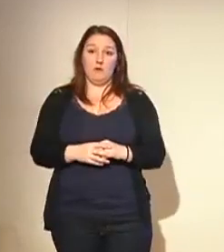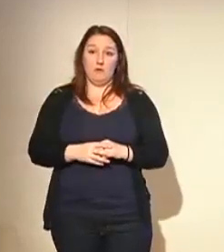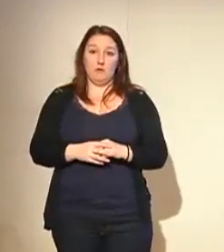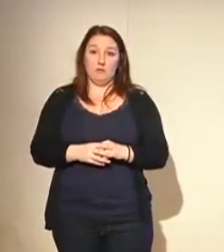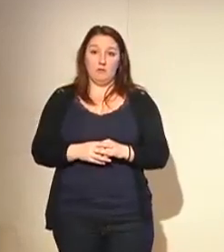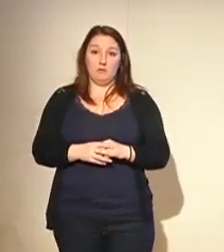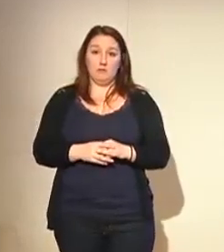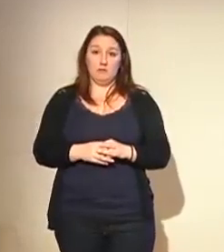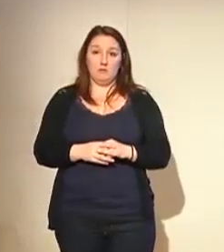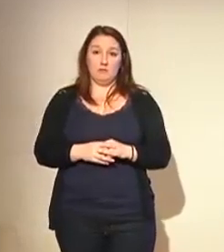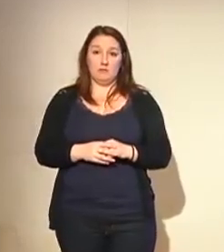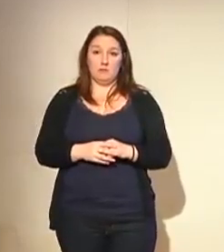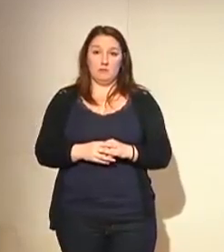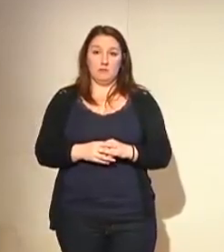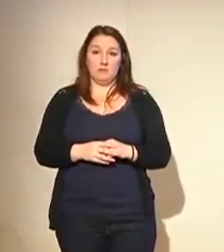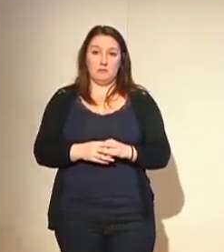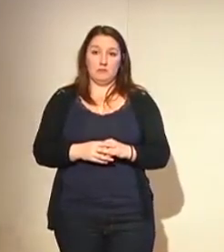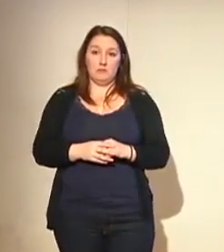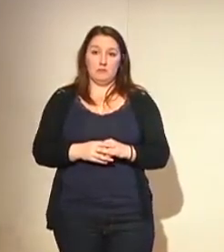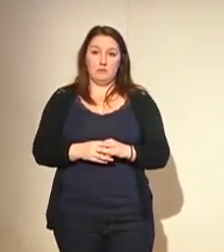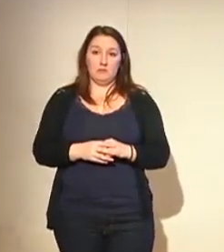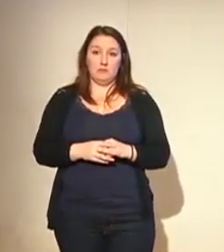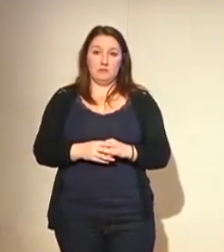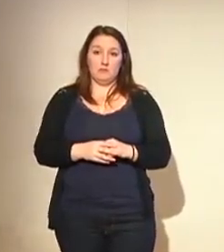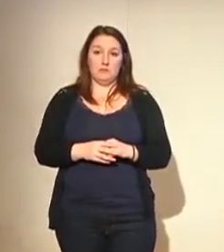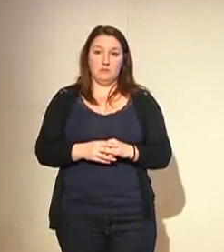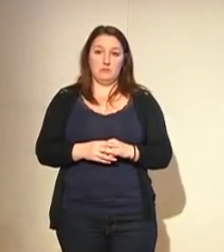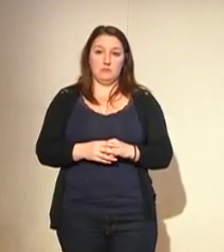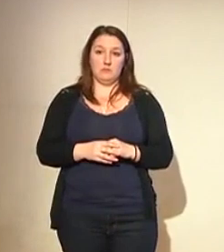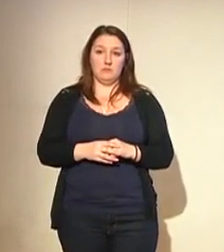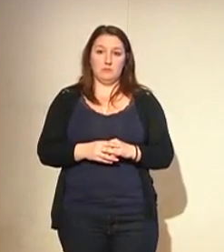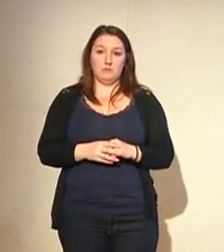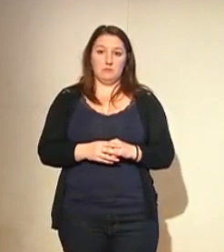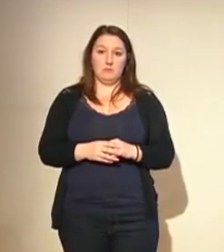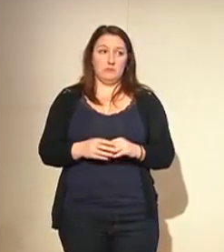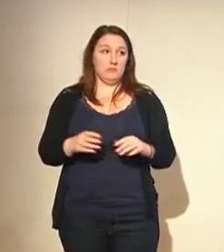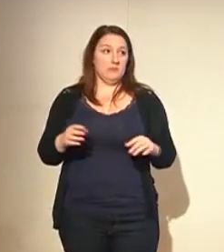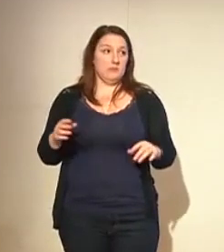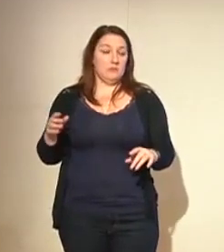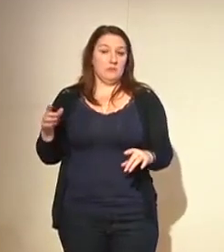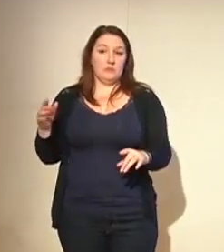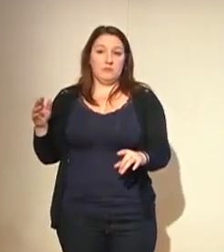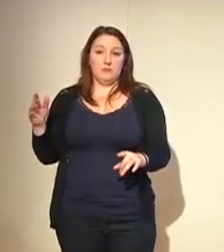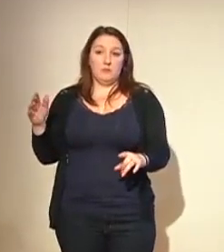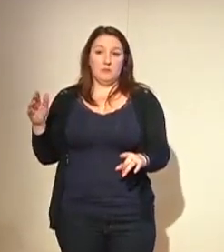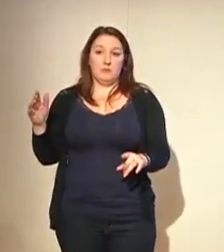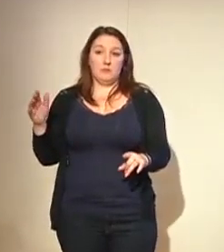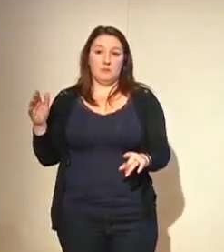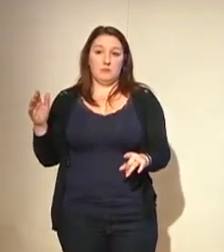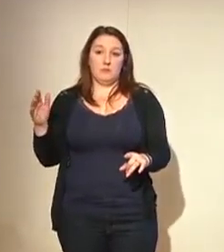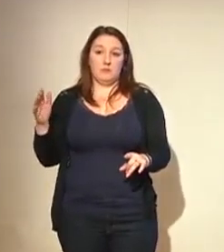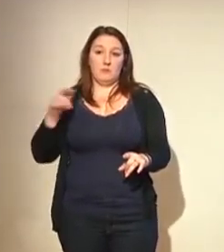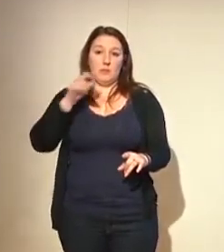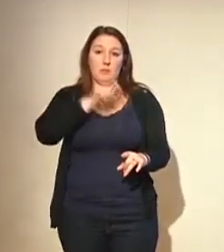7 euh ça c'est Mar avec trois